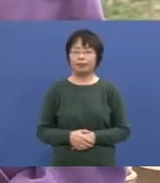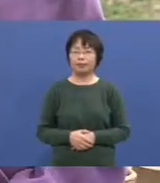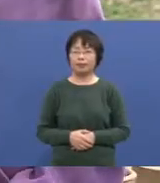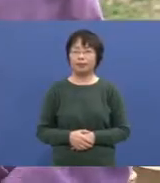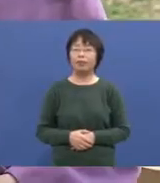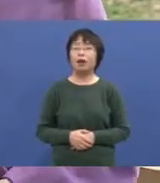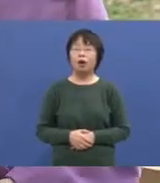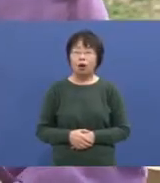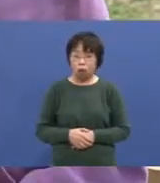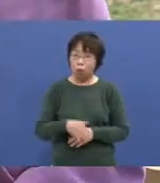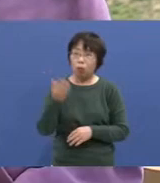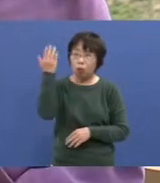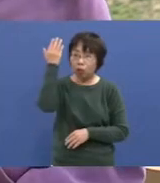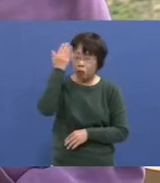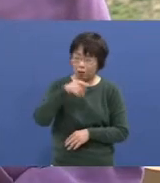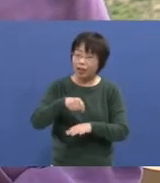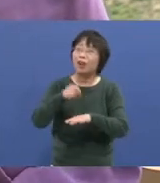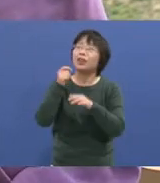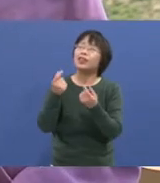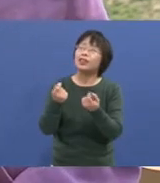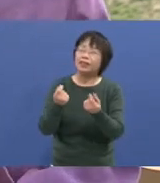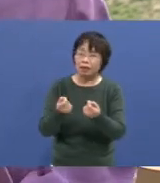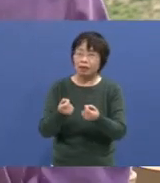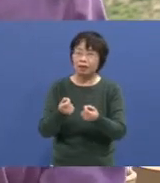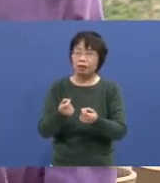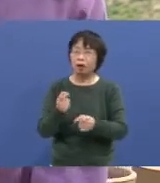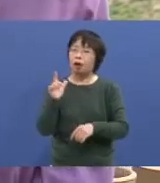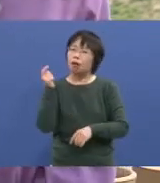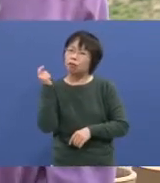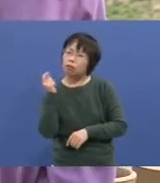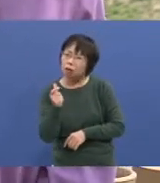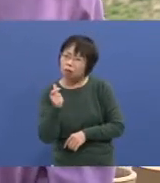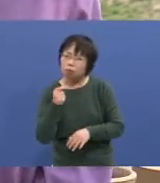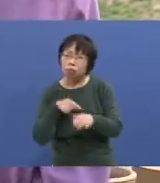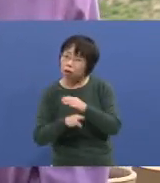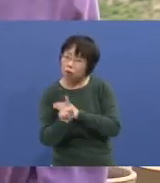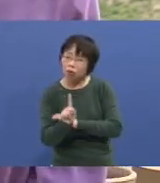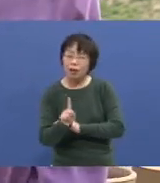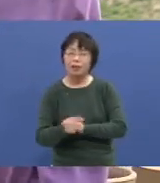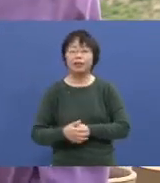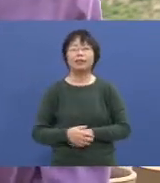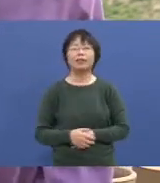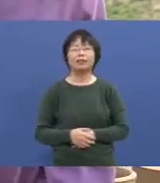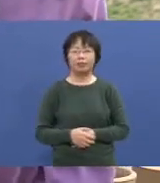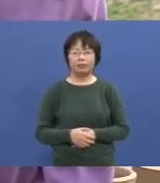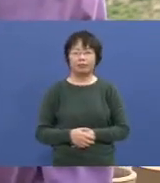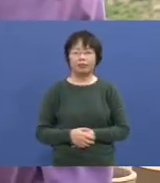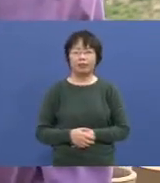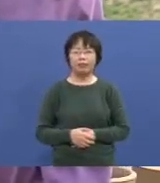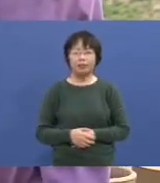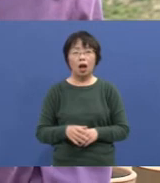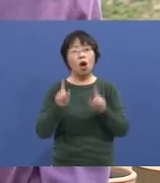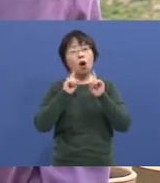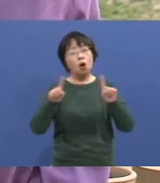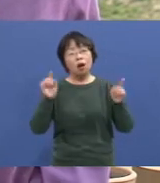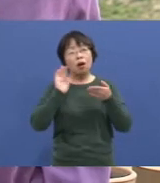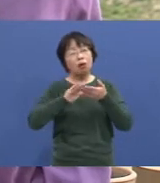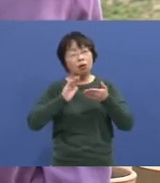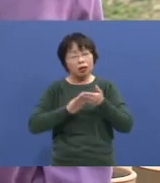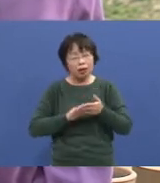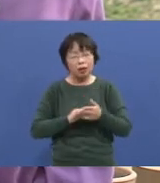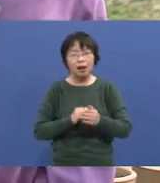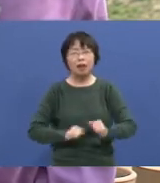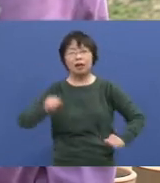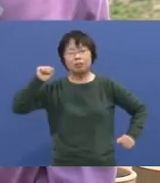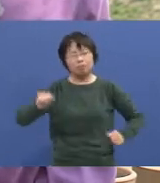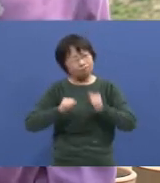それはまさに手軽ですよね。では手堅くはどういう意味なんでしょう？ はい。音楽に合わせて体を動か